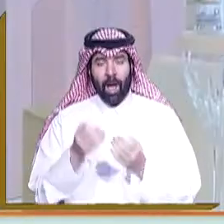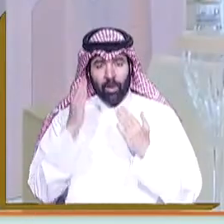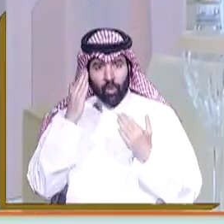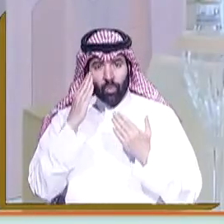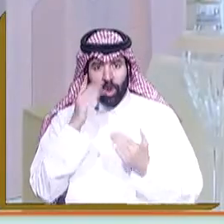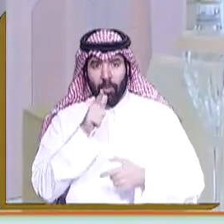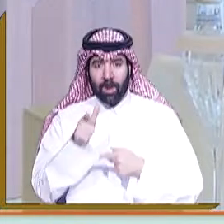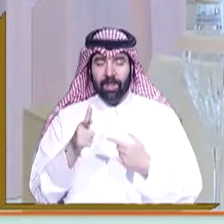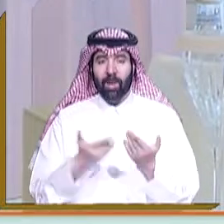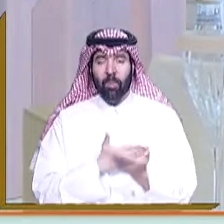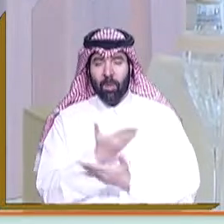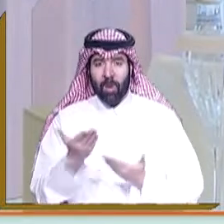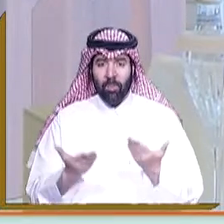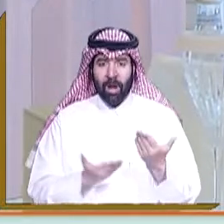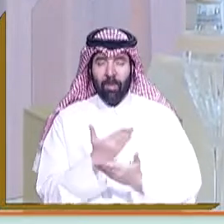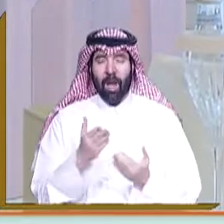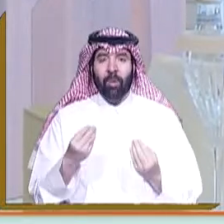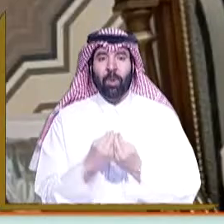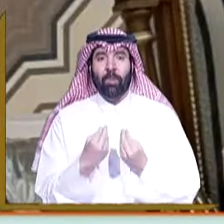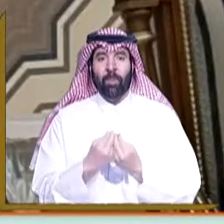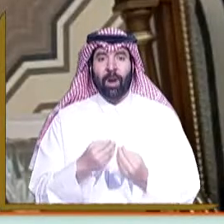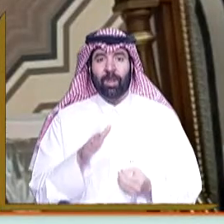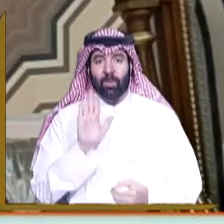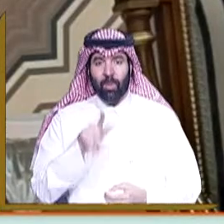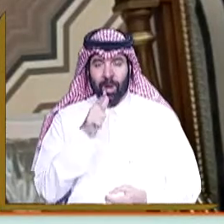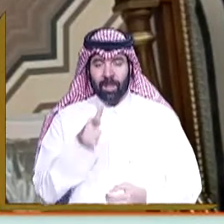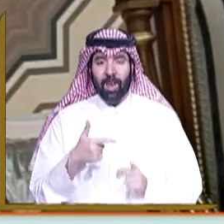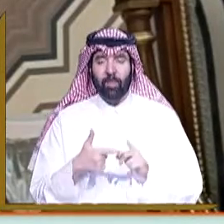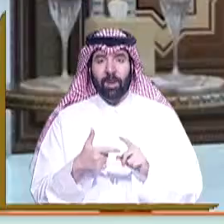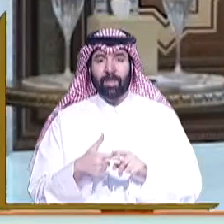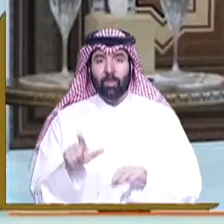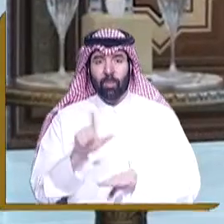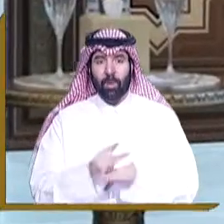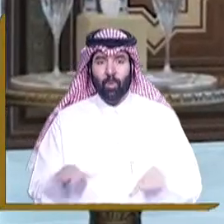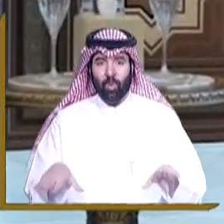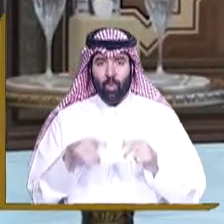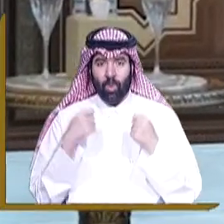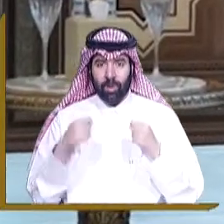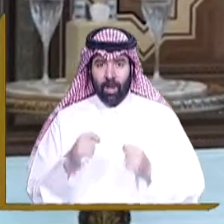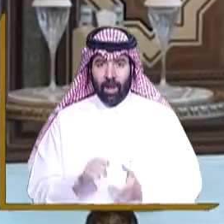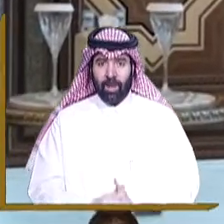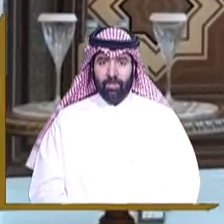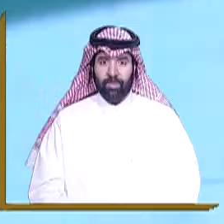السمو الملكي الأمير محمد بن سلمان بن عبد العزيز ولي العهد رئيس مجلس الوزراء.